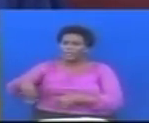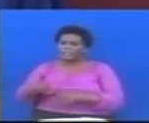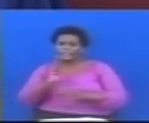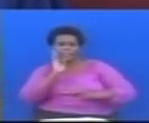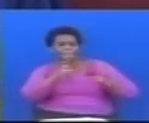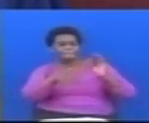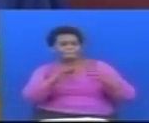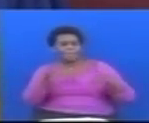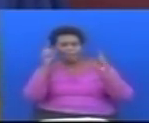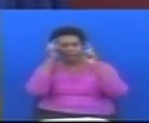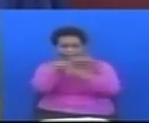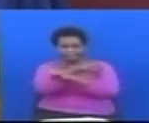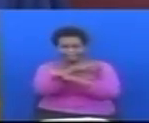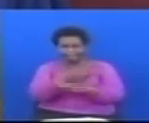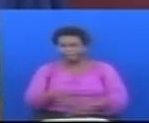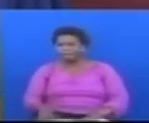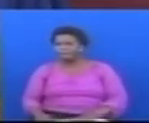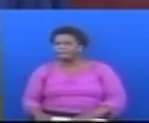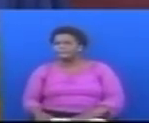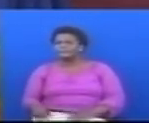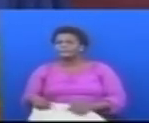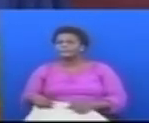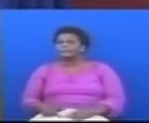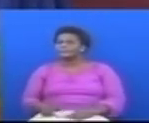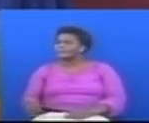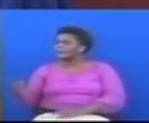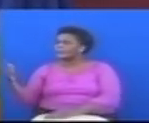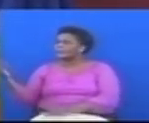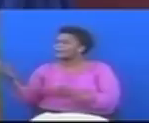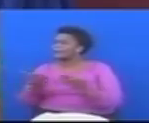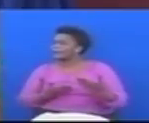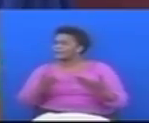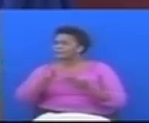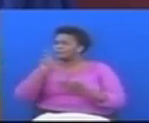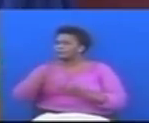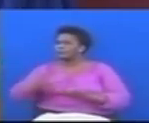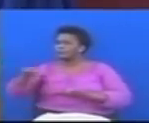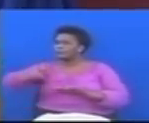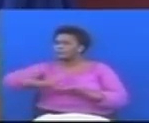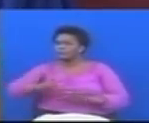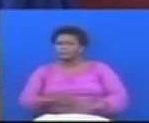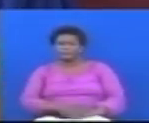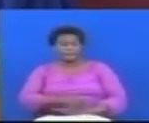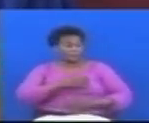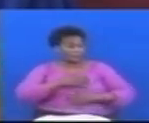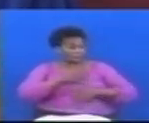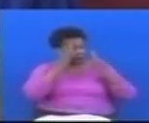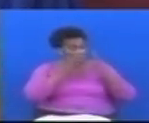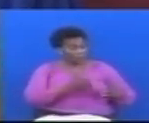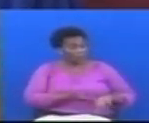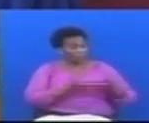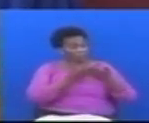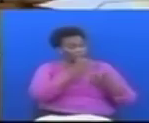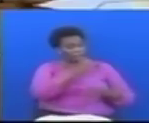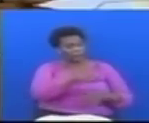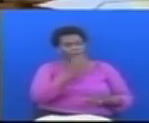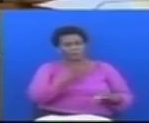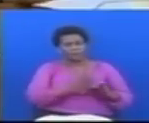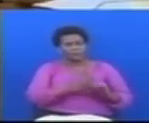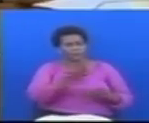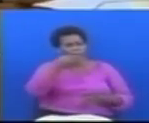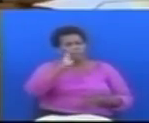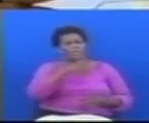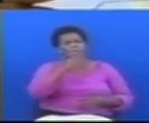Mheshimiwa Najma Murtaza Giga, swali. Asante sana Mheshimiwa Naibu Spika. Kwanza nishukuru na kuipongeza sana serikali kwa